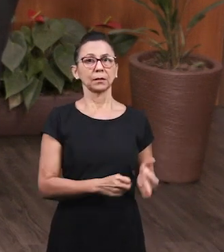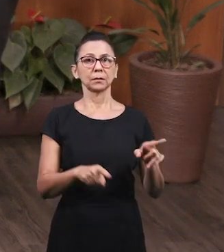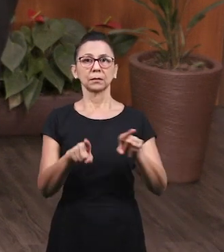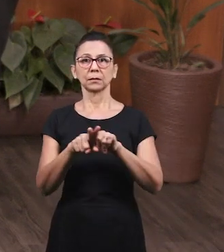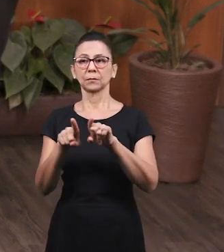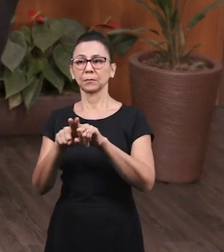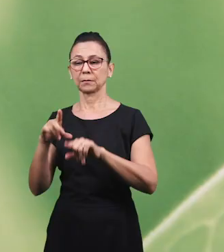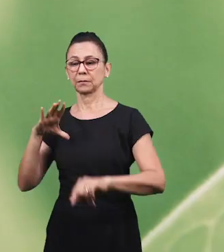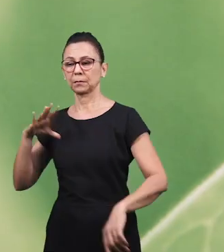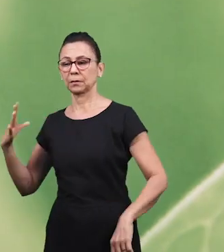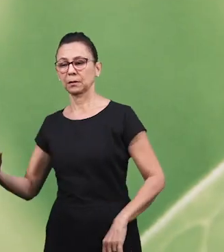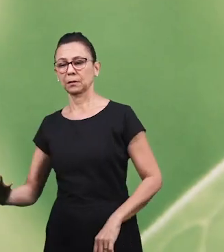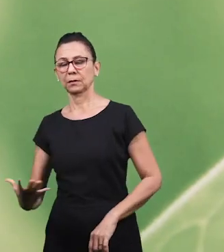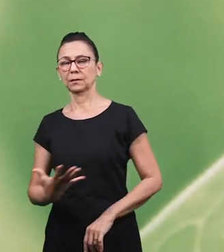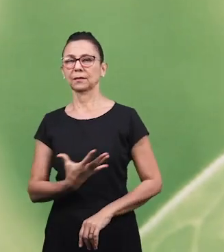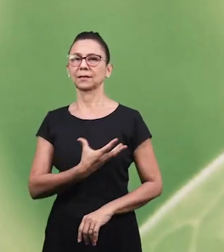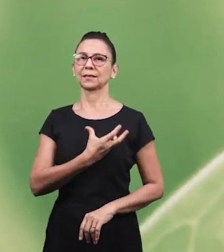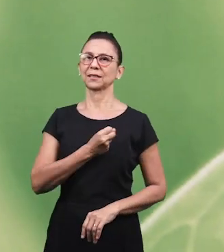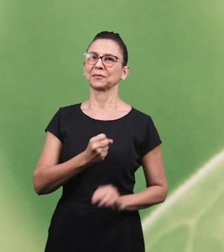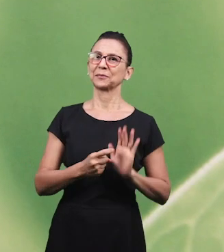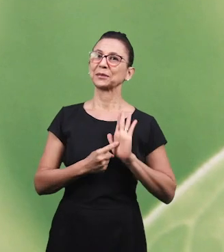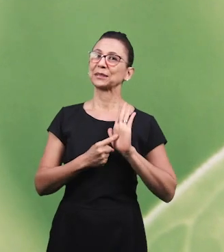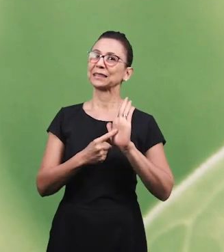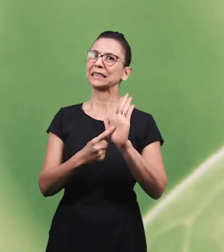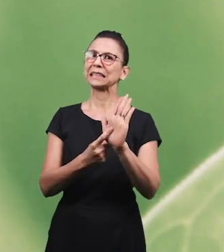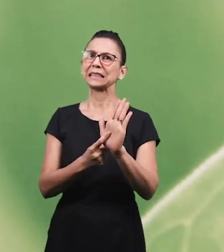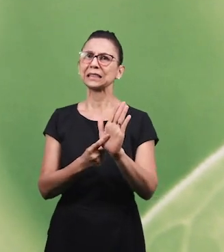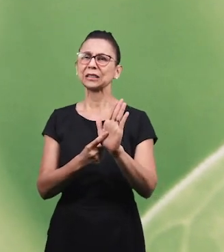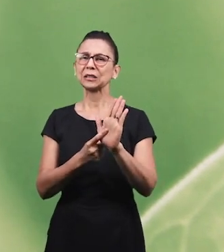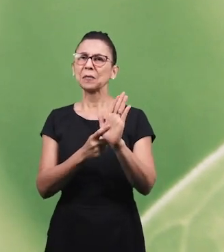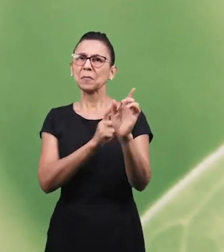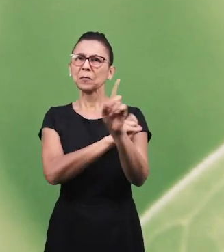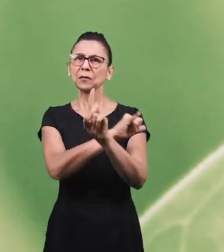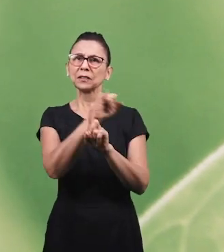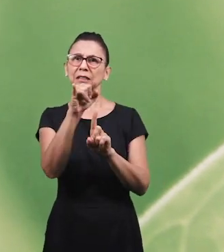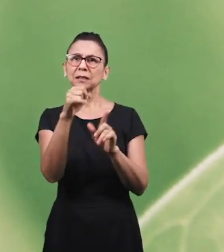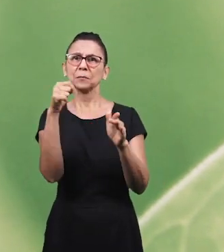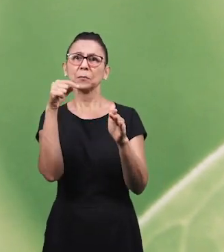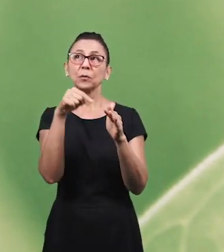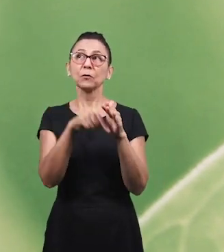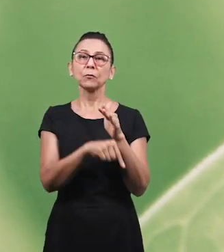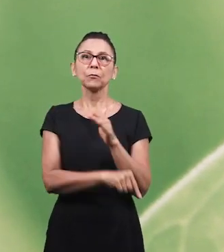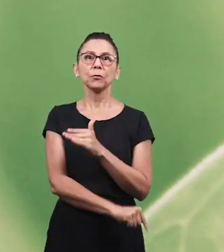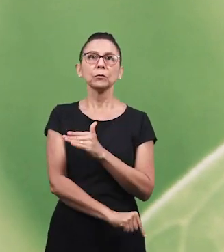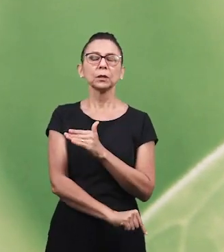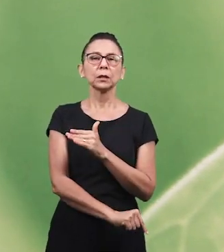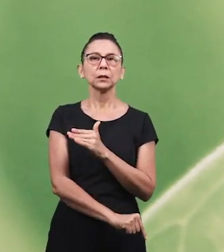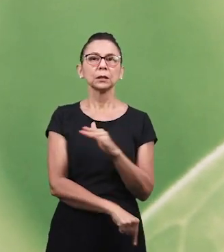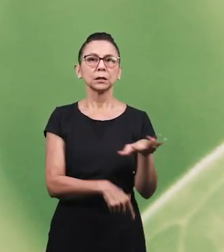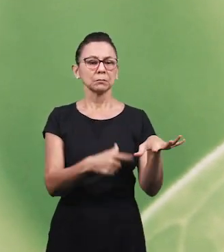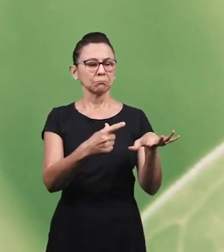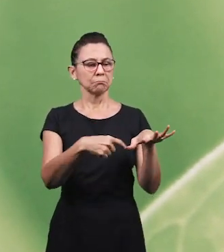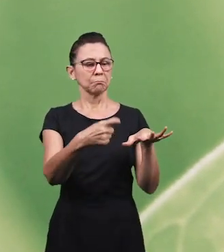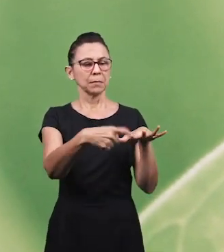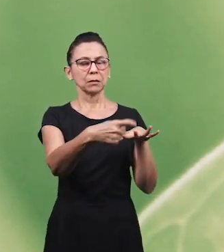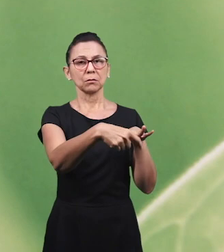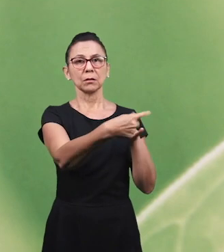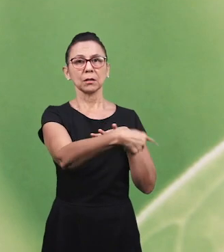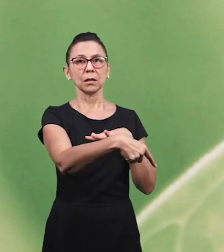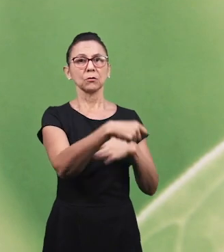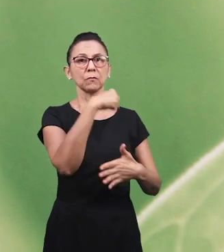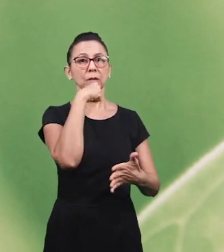salut, en montrant la richesse prophétique entre des figures,